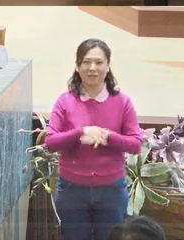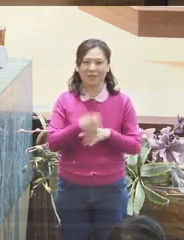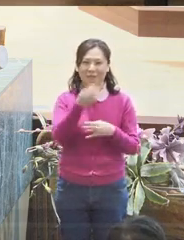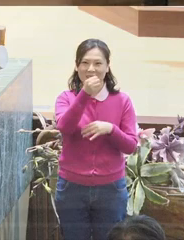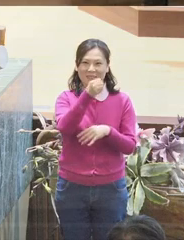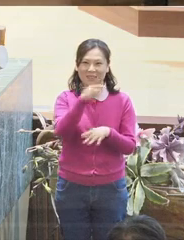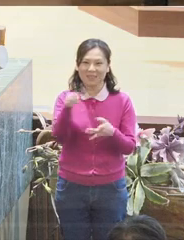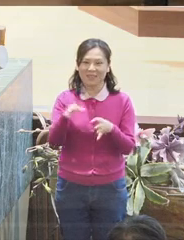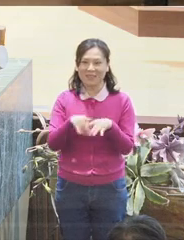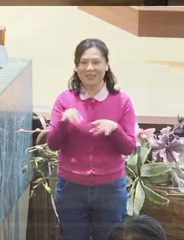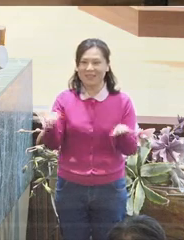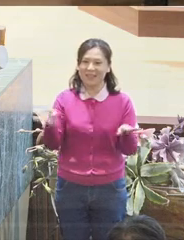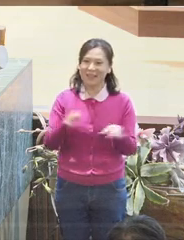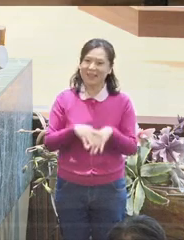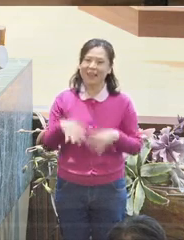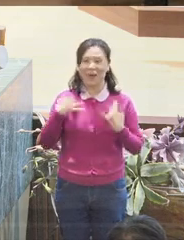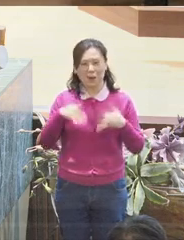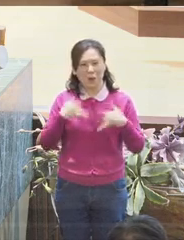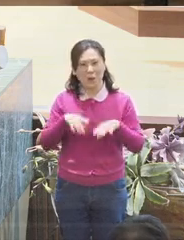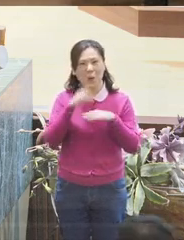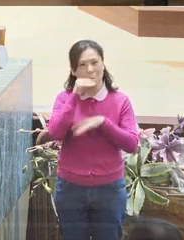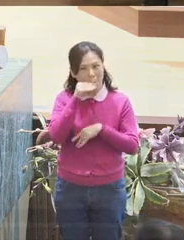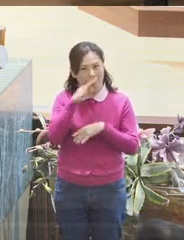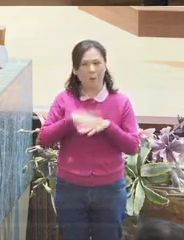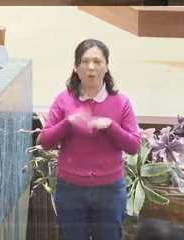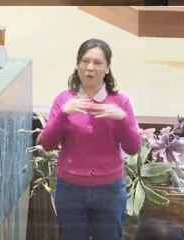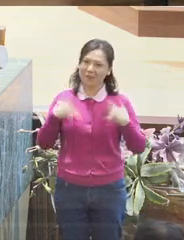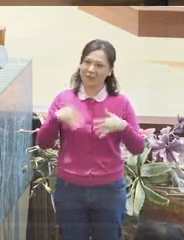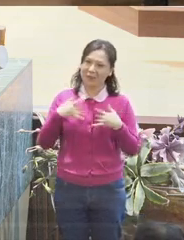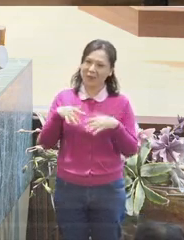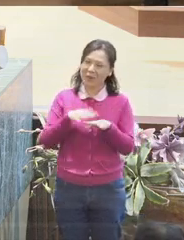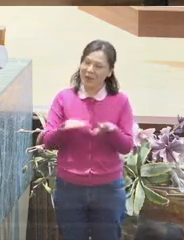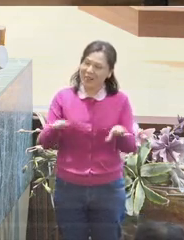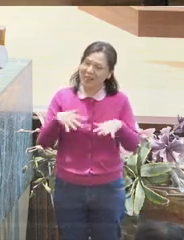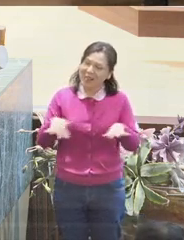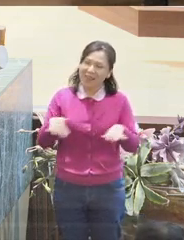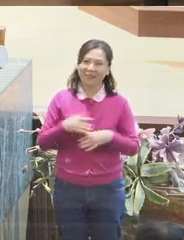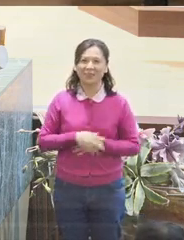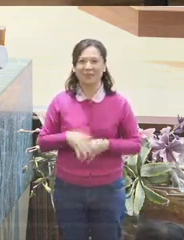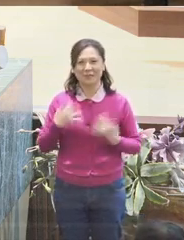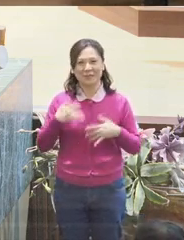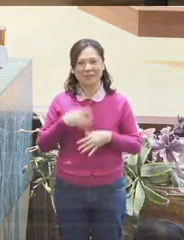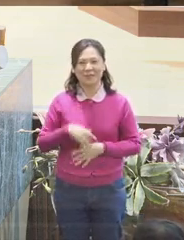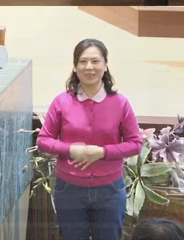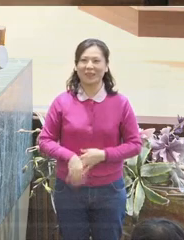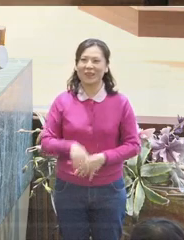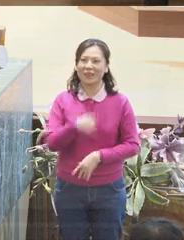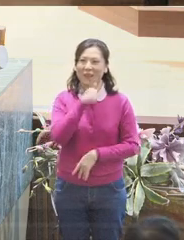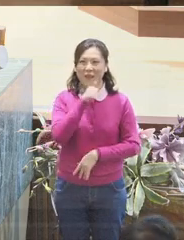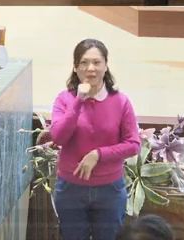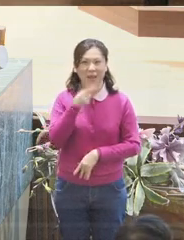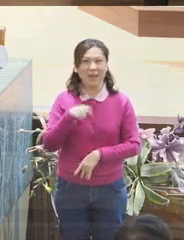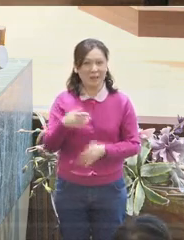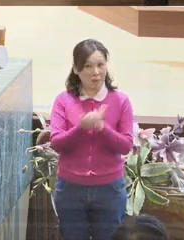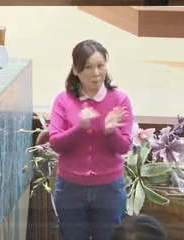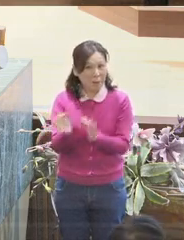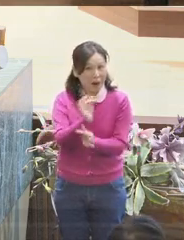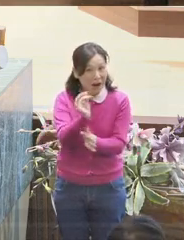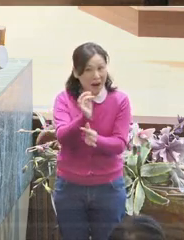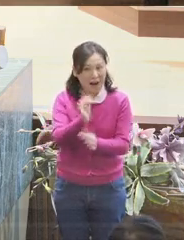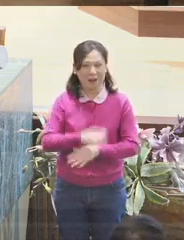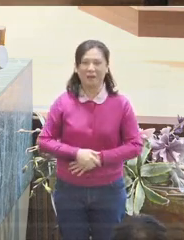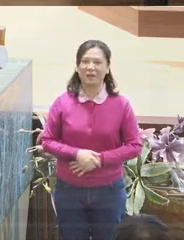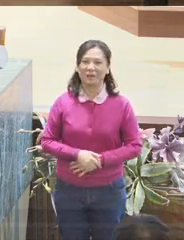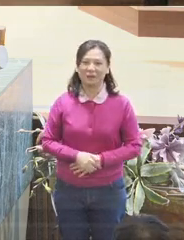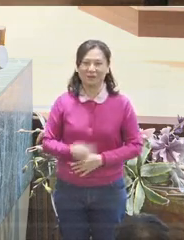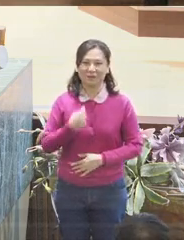怒、悠悠跟乐乐。好 ，OK， 那相信口译都已经准备好了。所以